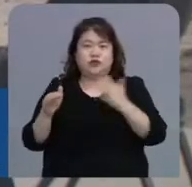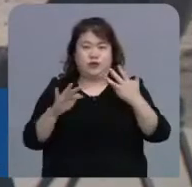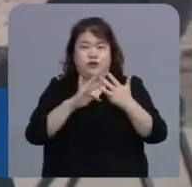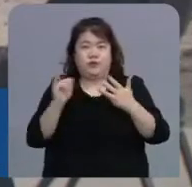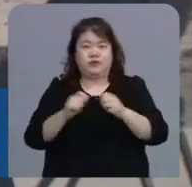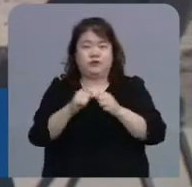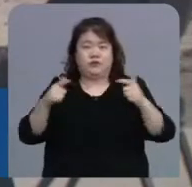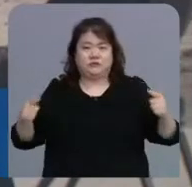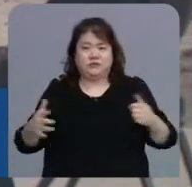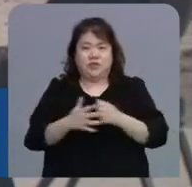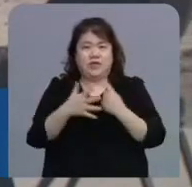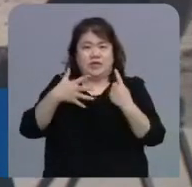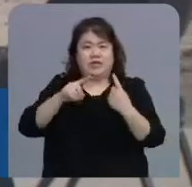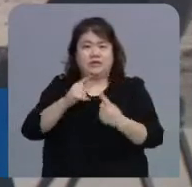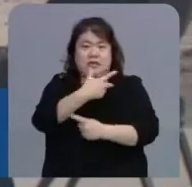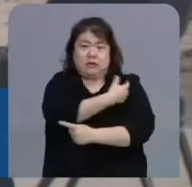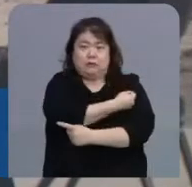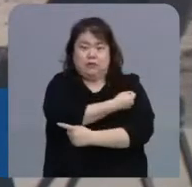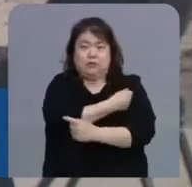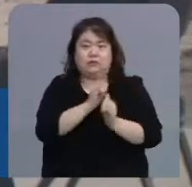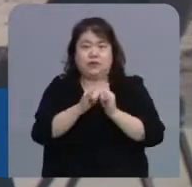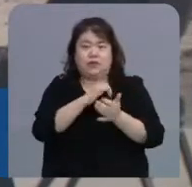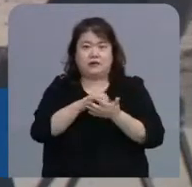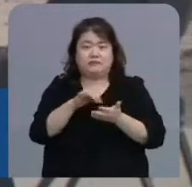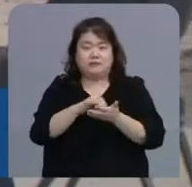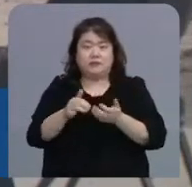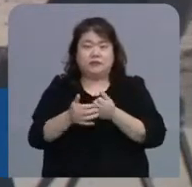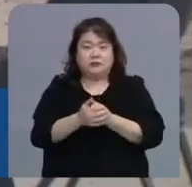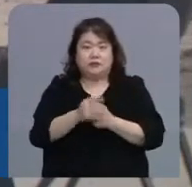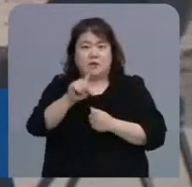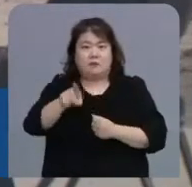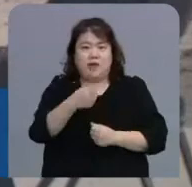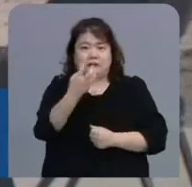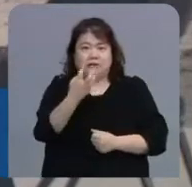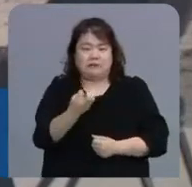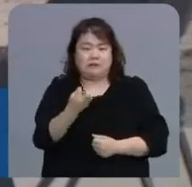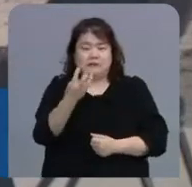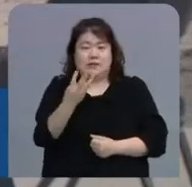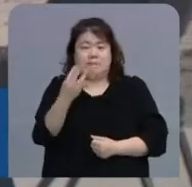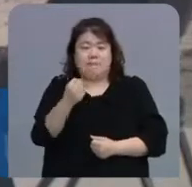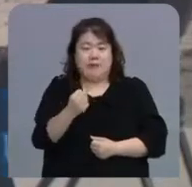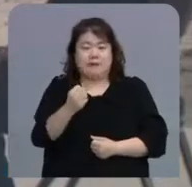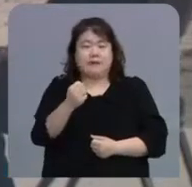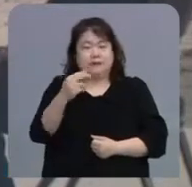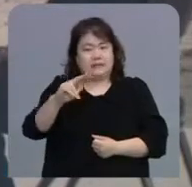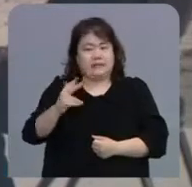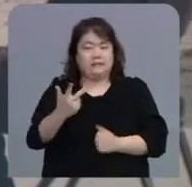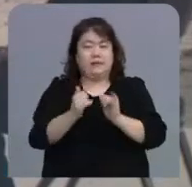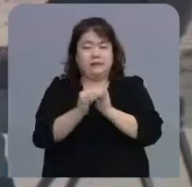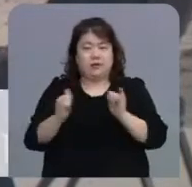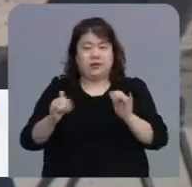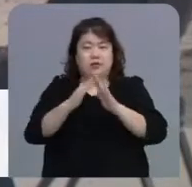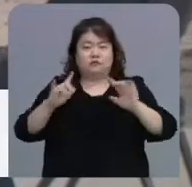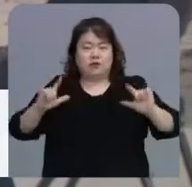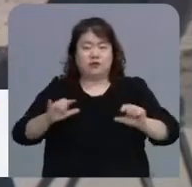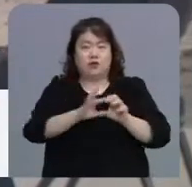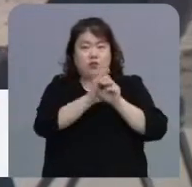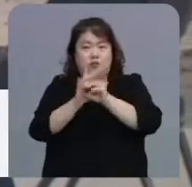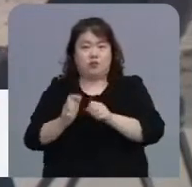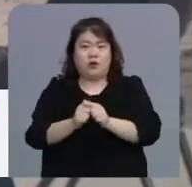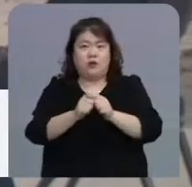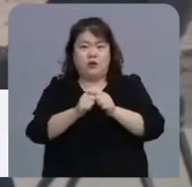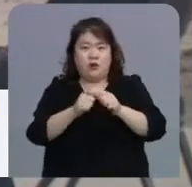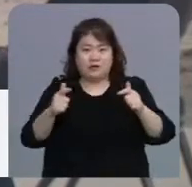백신 1차 누적 접종자는 오늘 새벽 0시 기준 113만 700여 명입니다. 전북에서 코로나19